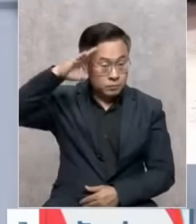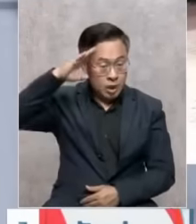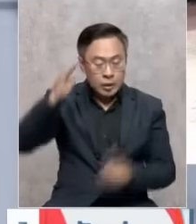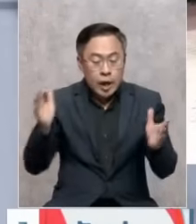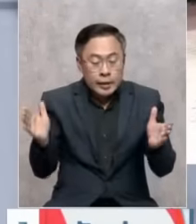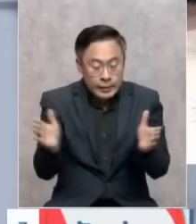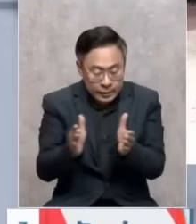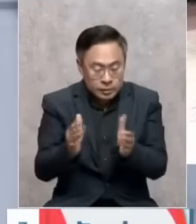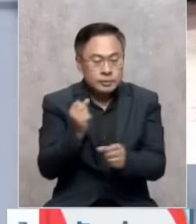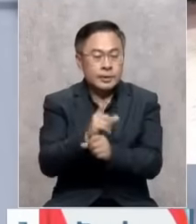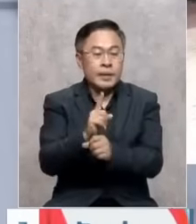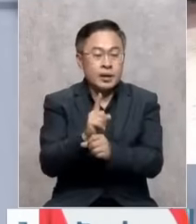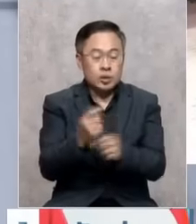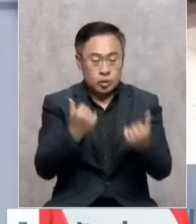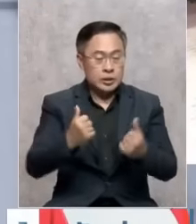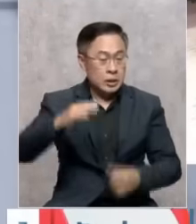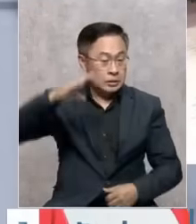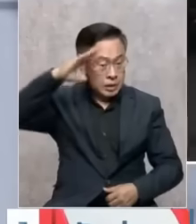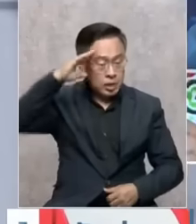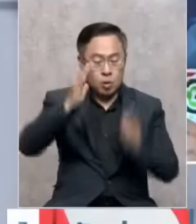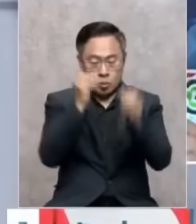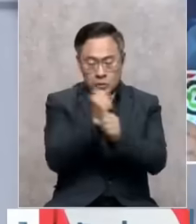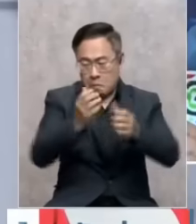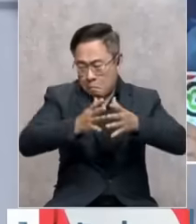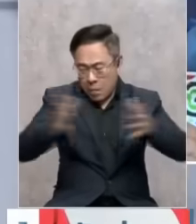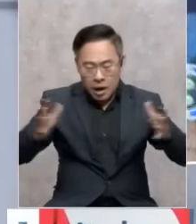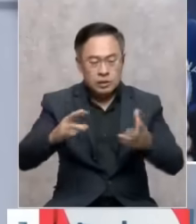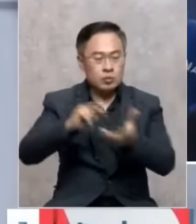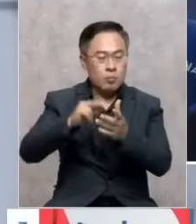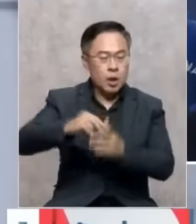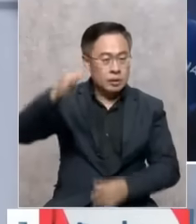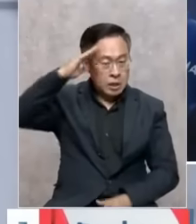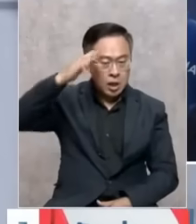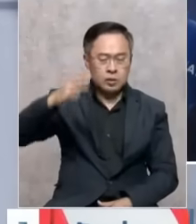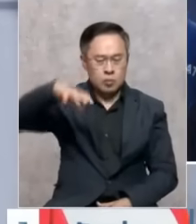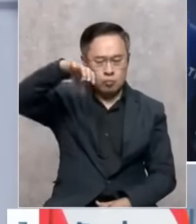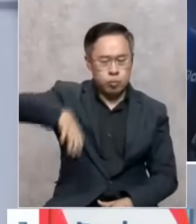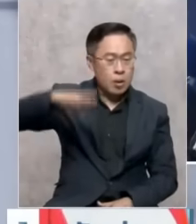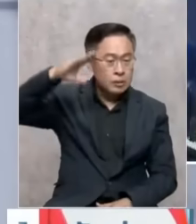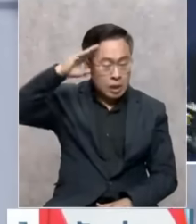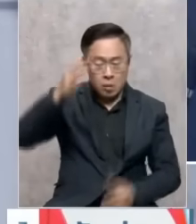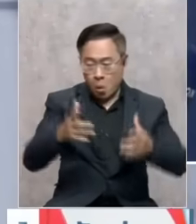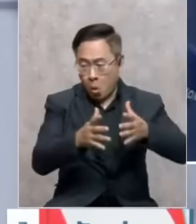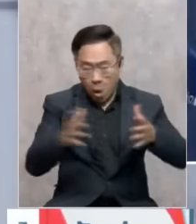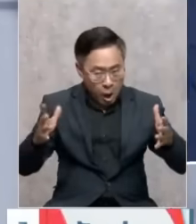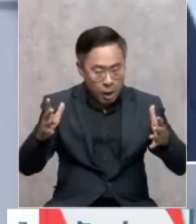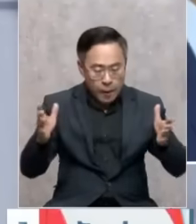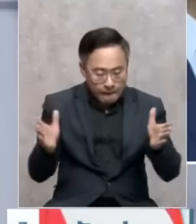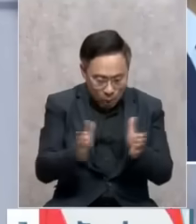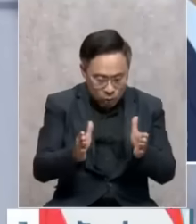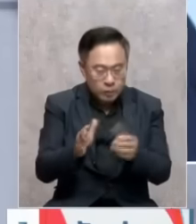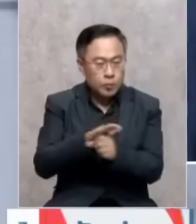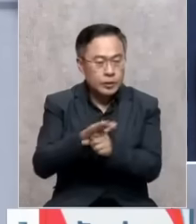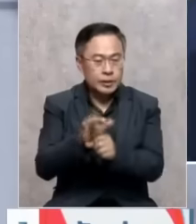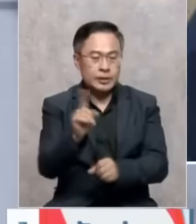งฮะแล้วตอนนี้คุณสุทินบอกเอาแน่ๆเดี๋ยวรอเมษายนบางคนบอกใจช้าไปหรือเปล่าคุณสุทินบอกใจเย็นๆคือเริ่มจ